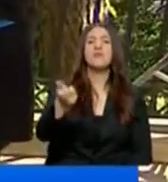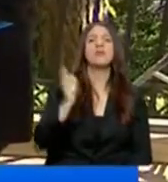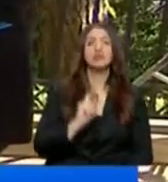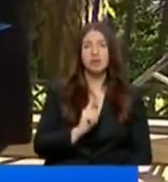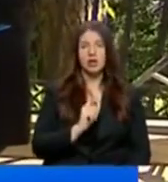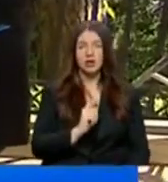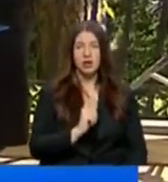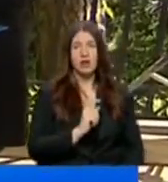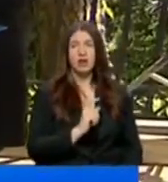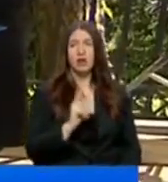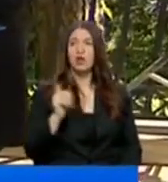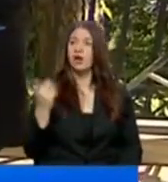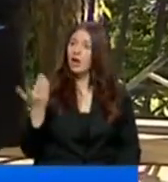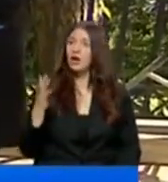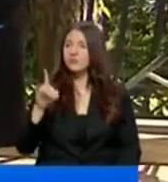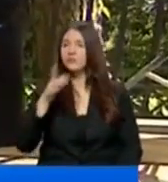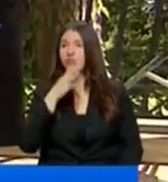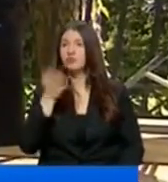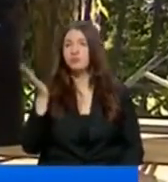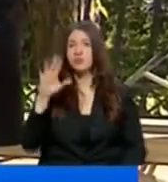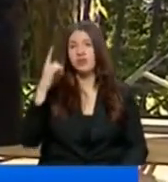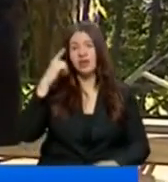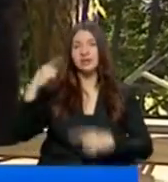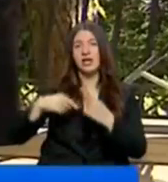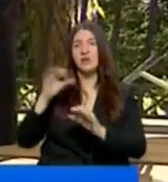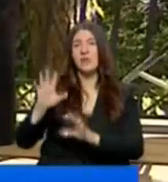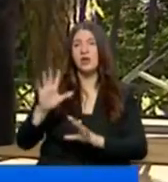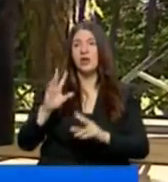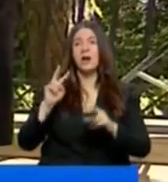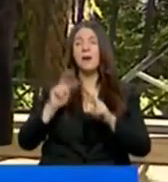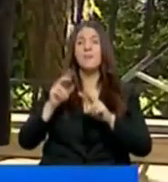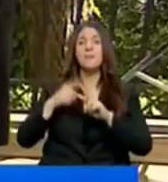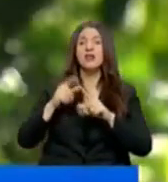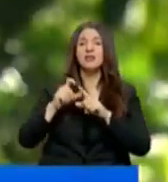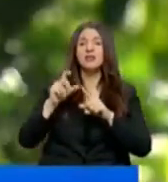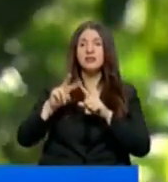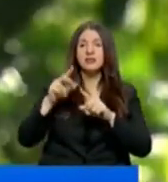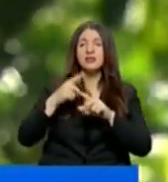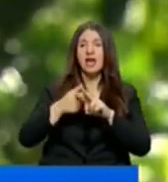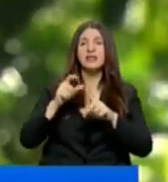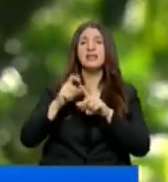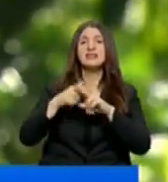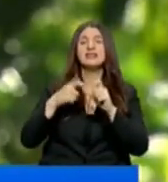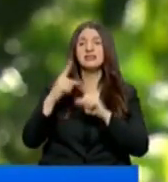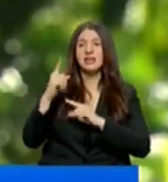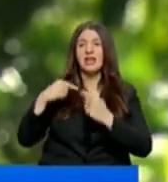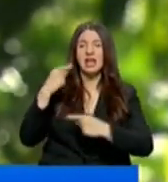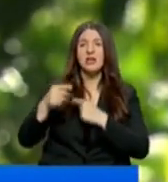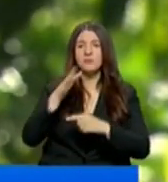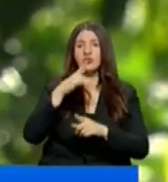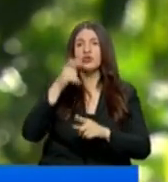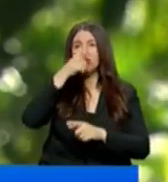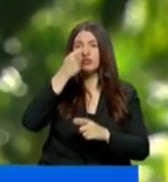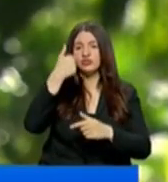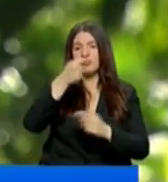vermeyecek. Peki bir soru daha. Manadası geleneği bu biliyorsunuz. Nedir o efendim? Manadası geleneği biliyorsunuz. Yurt dışından